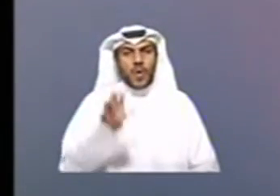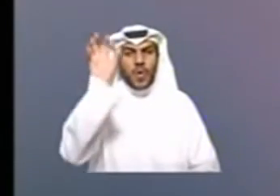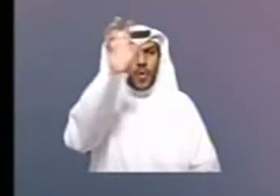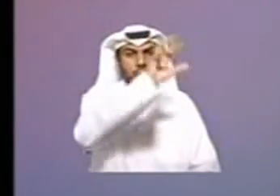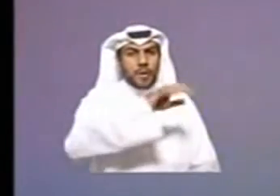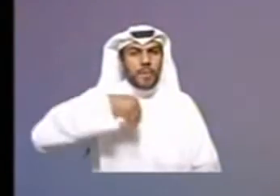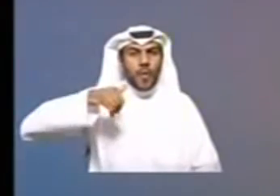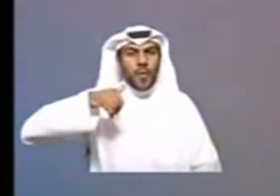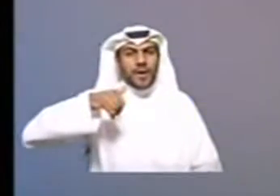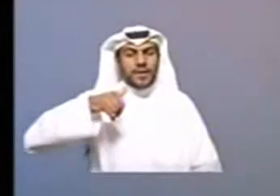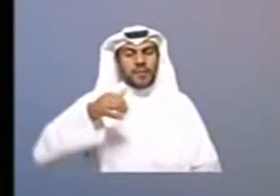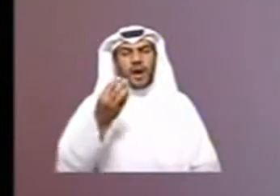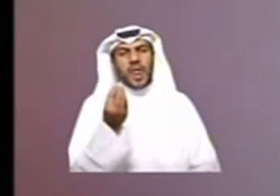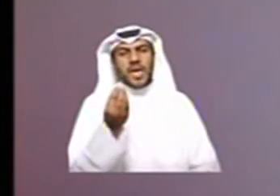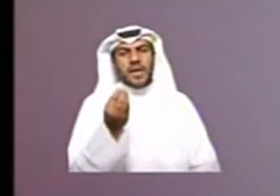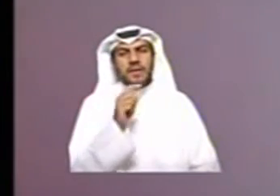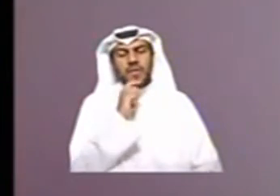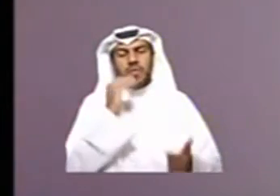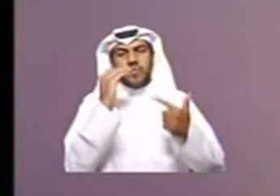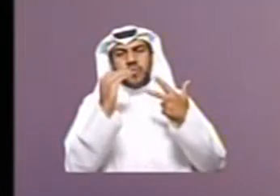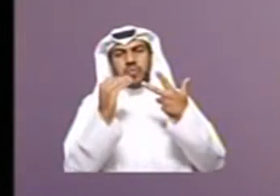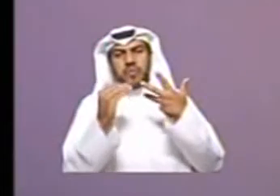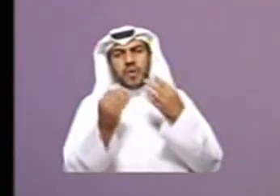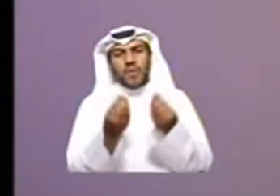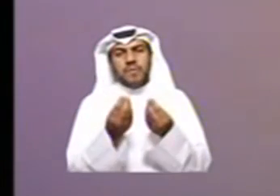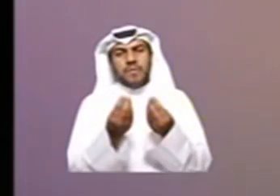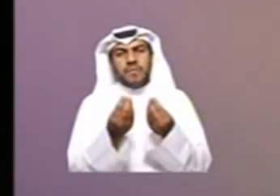المستخدمون هناك أثناء محاولتهم على تسجيل حساب على